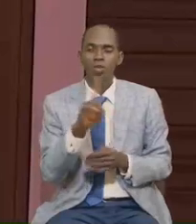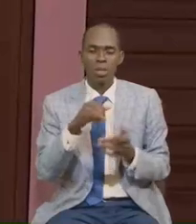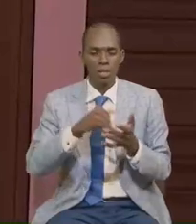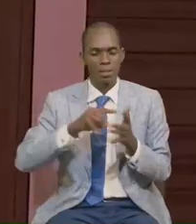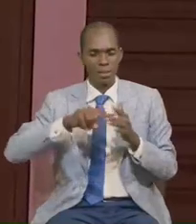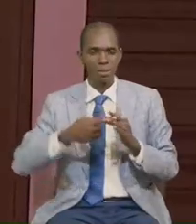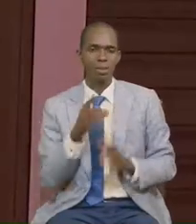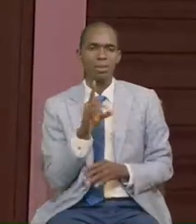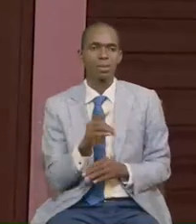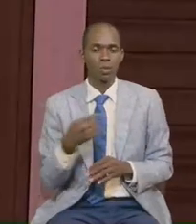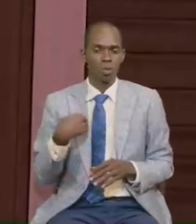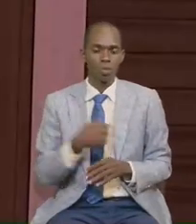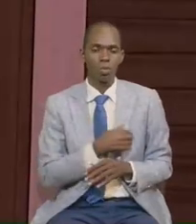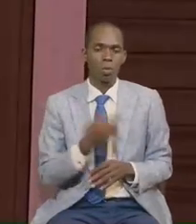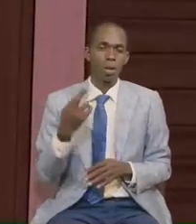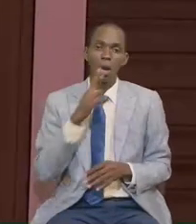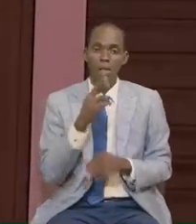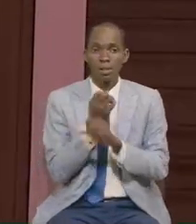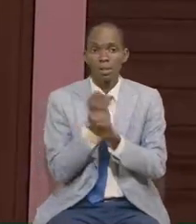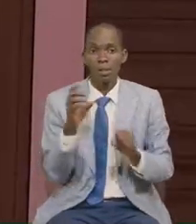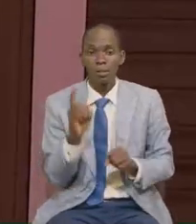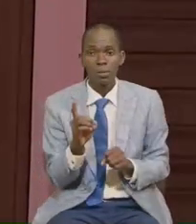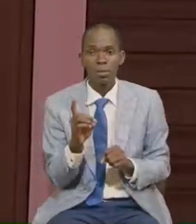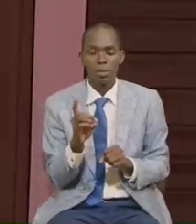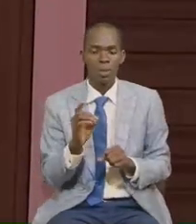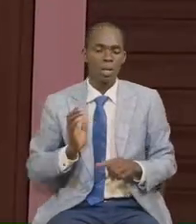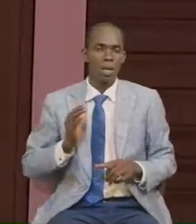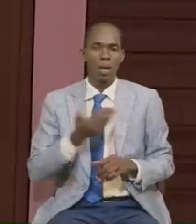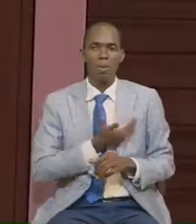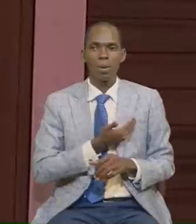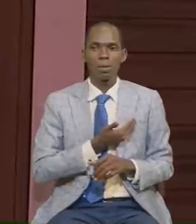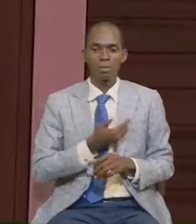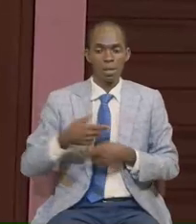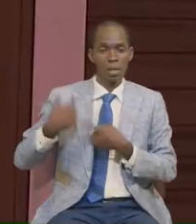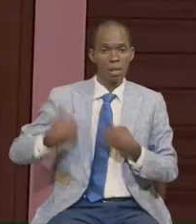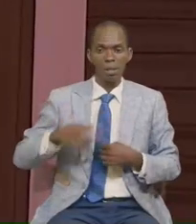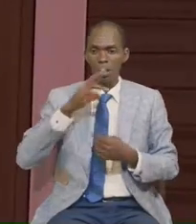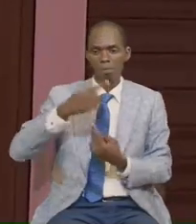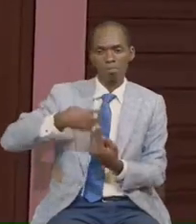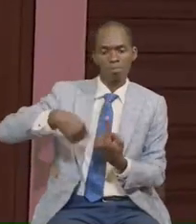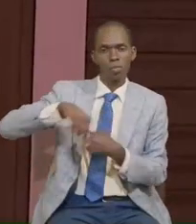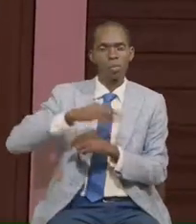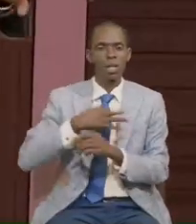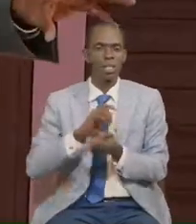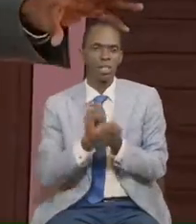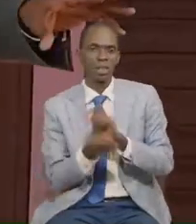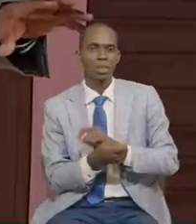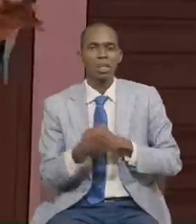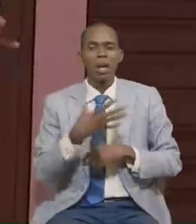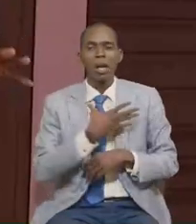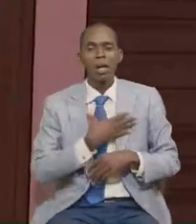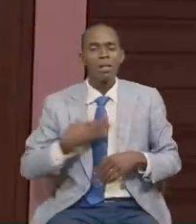sommes sauvés, nos cœurs sont transformés, changés, et les choses